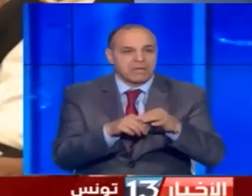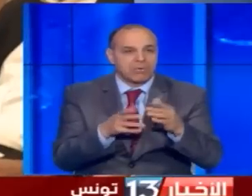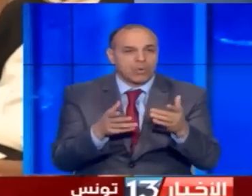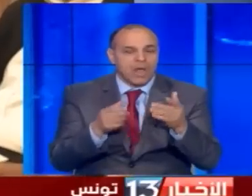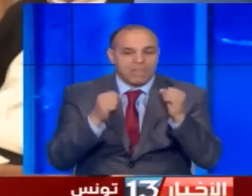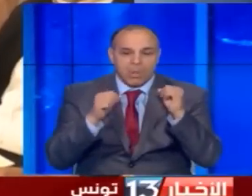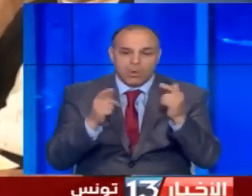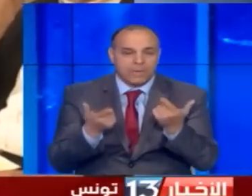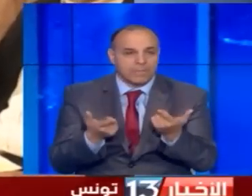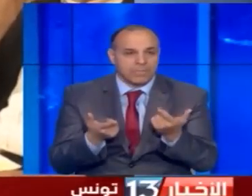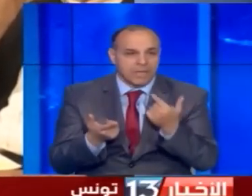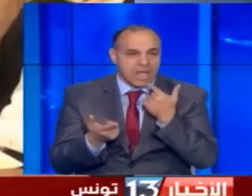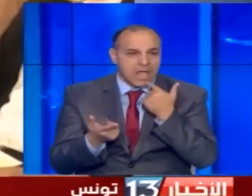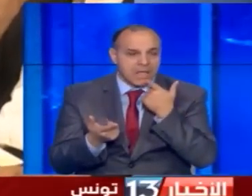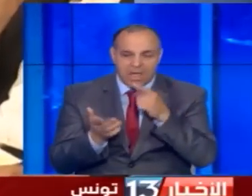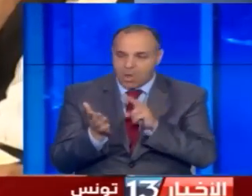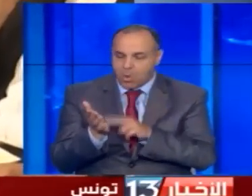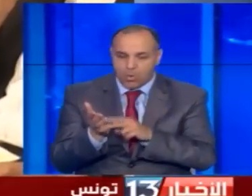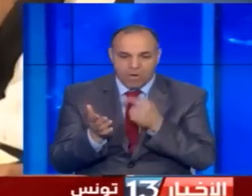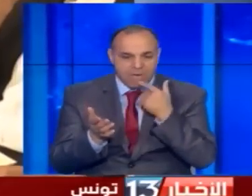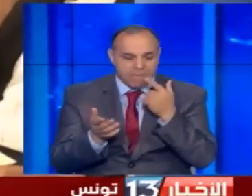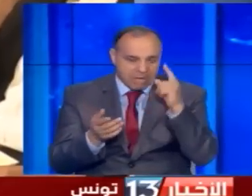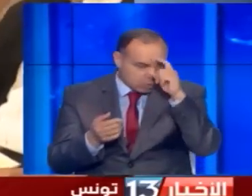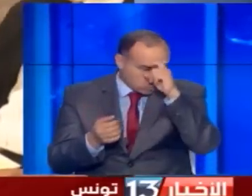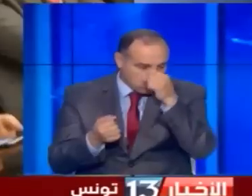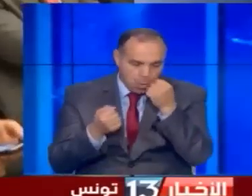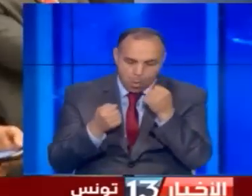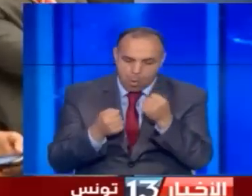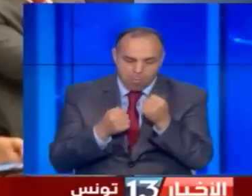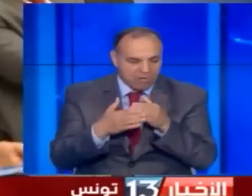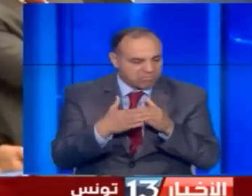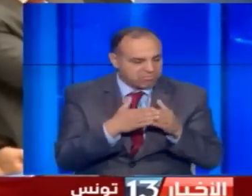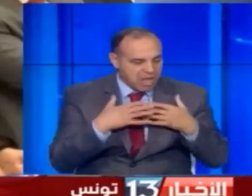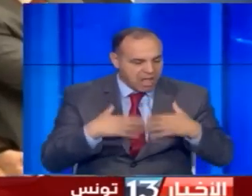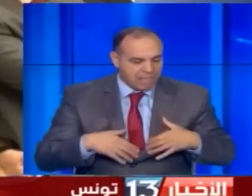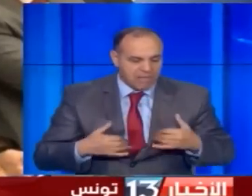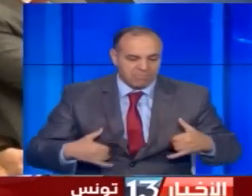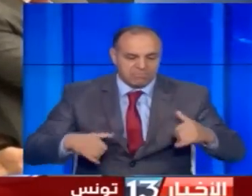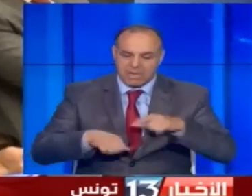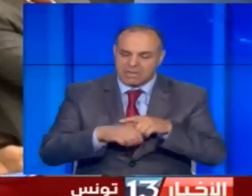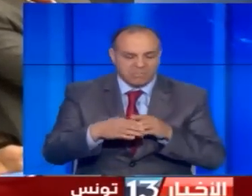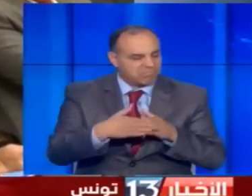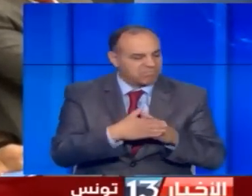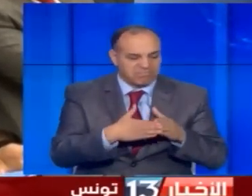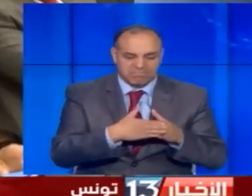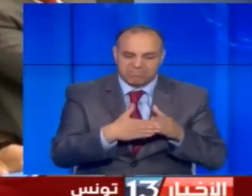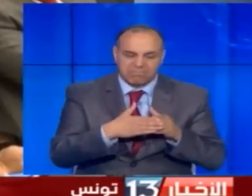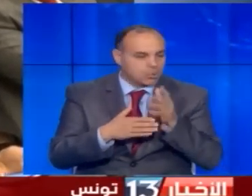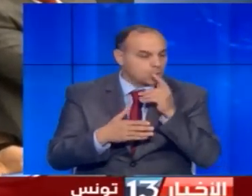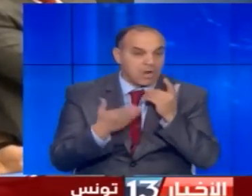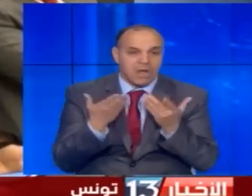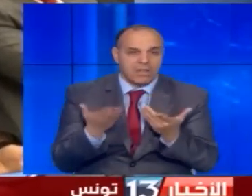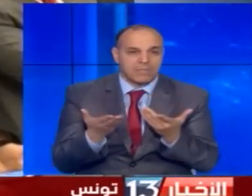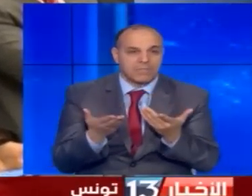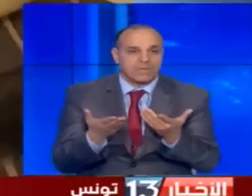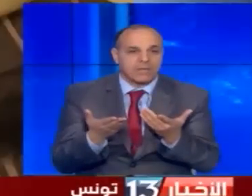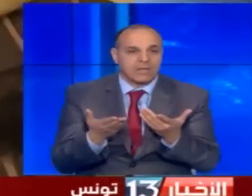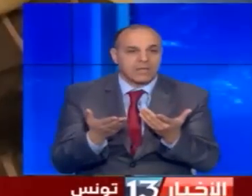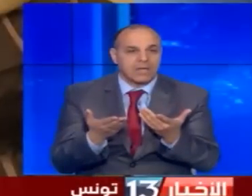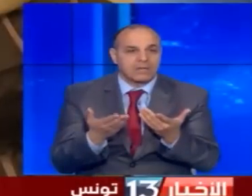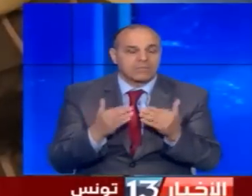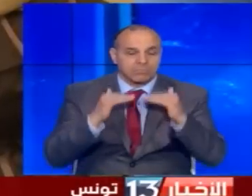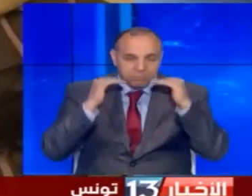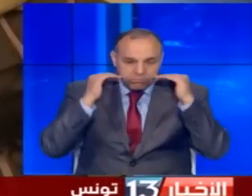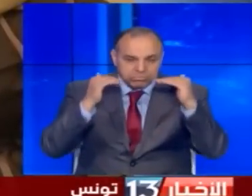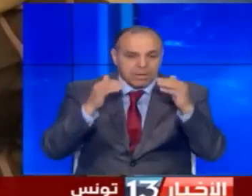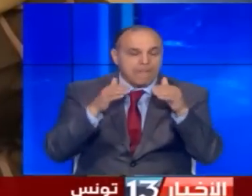الثوري، فإنه يقر بوجود صعوبات تعيق أداء أعضاء المجالس والمتعلقة أساساً بالسقف العالي